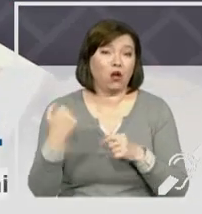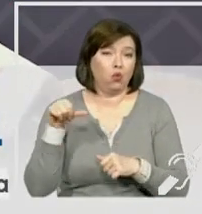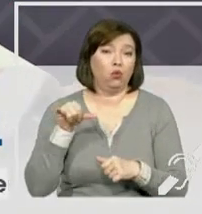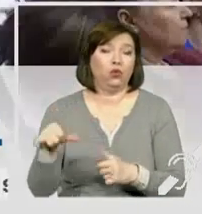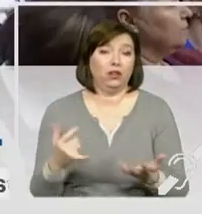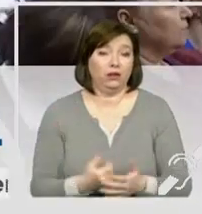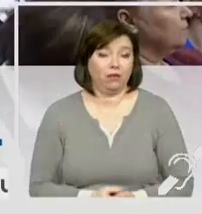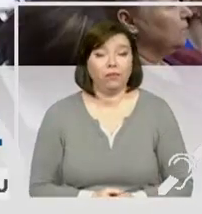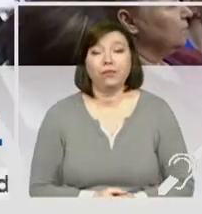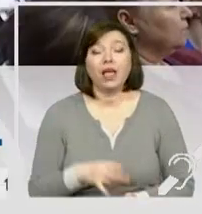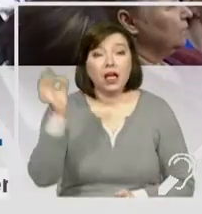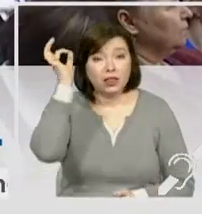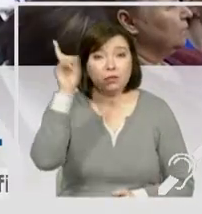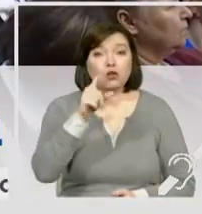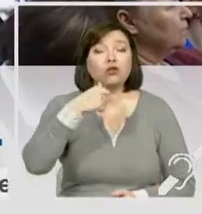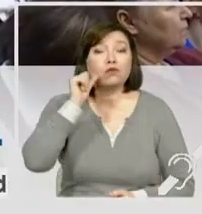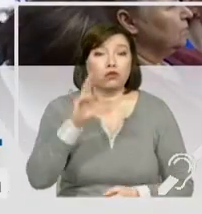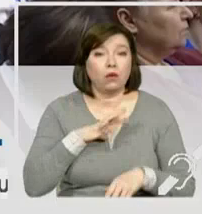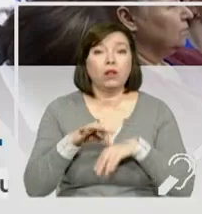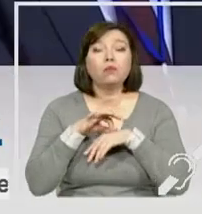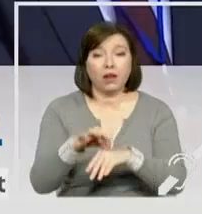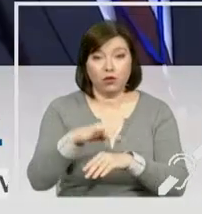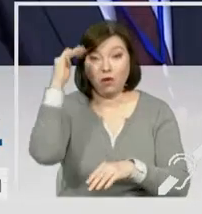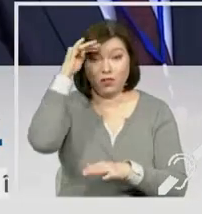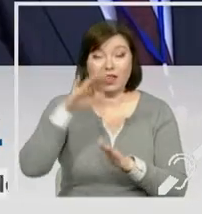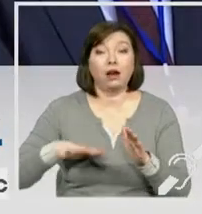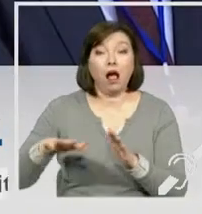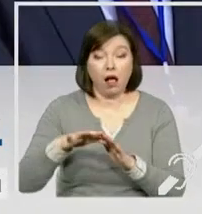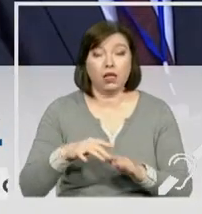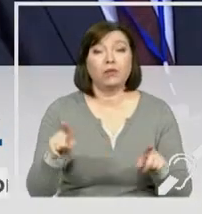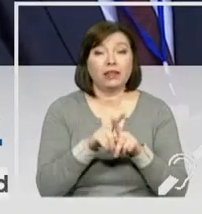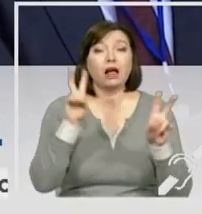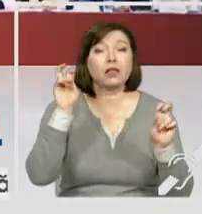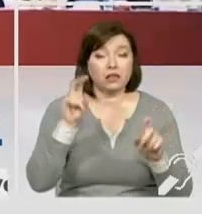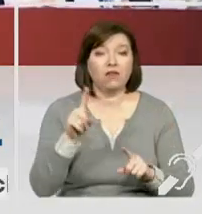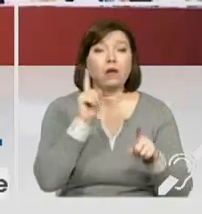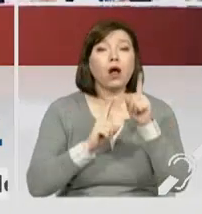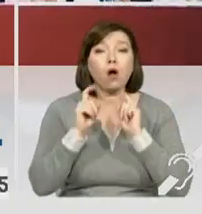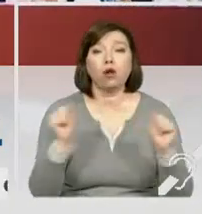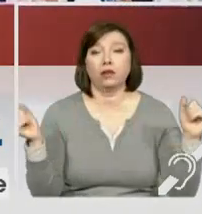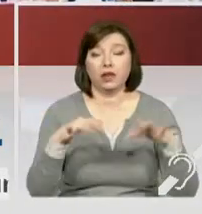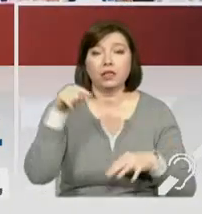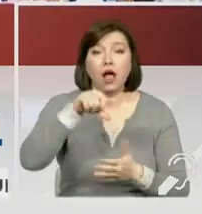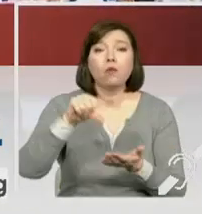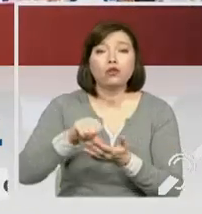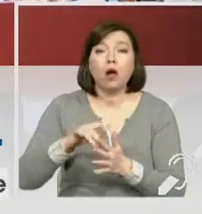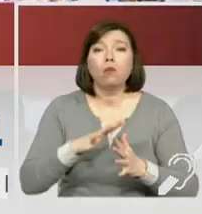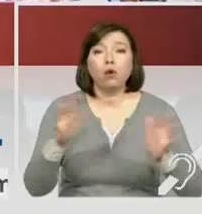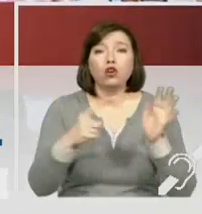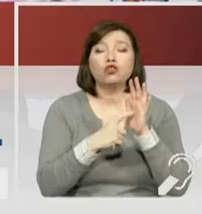nu uite de dânșii. Reamintim că ieri s-a desfășurat la Tiraspol un așa zis congres extraordinar la care au participat